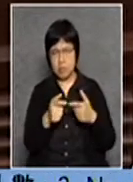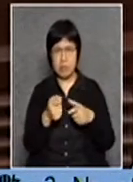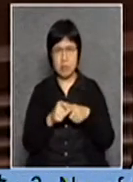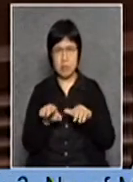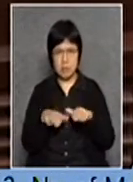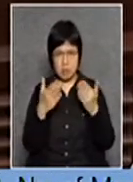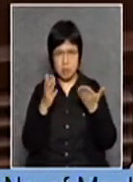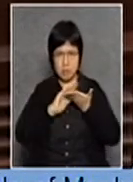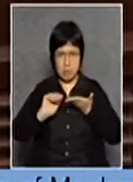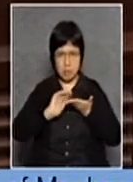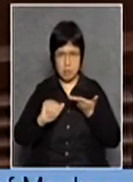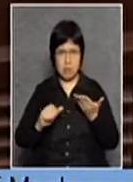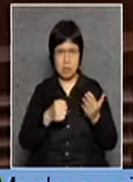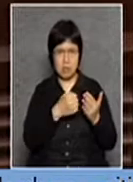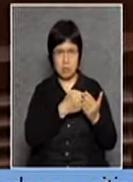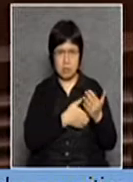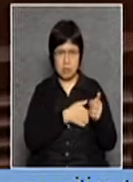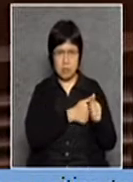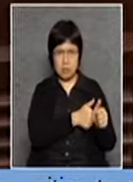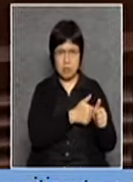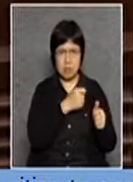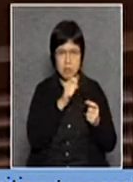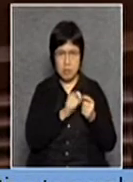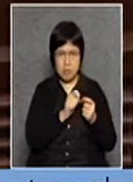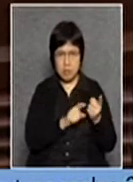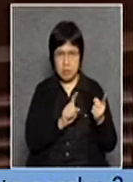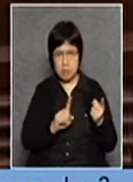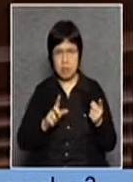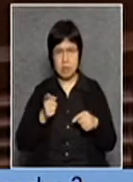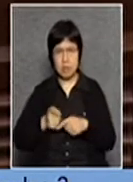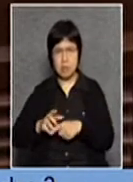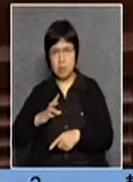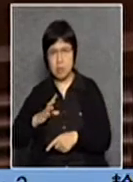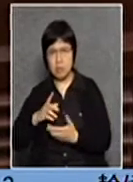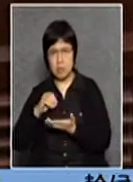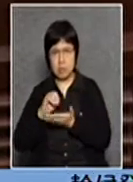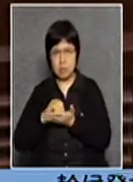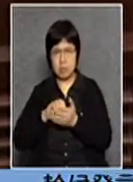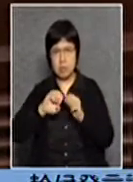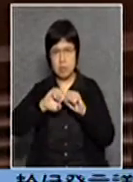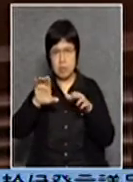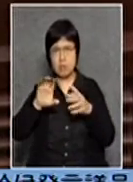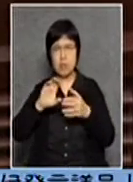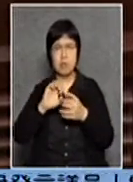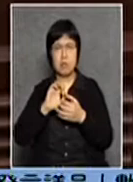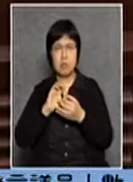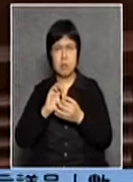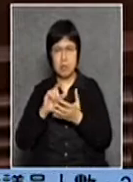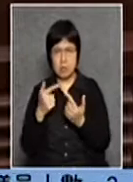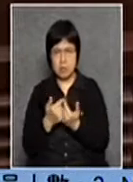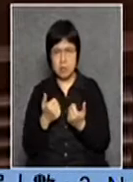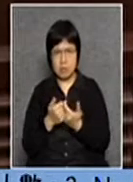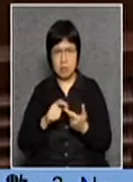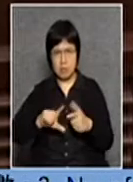透明度的原則，按照資訊的性質和實際情況決定其發放有關資訊最適合的途